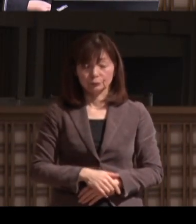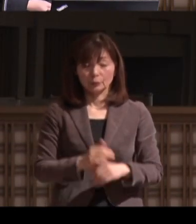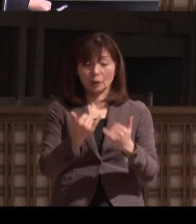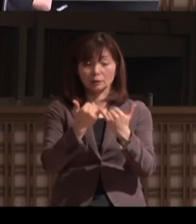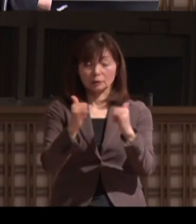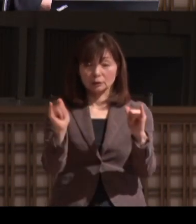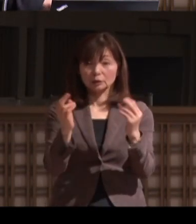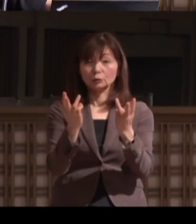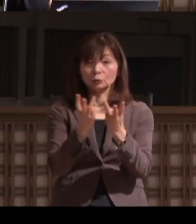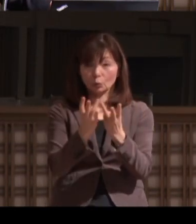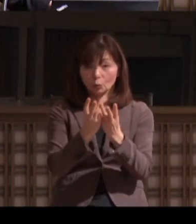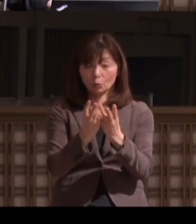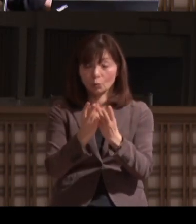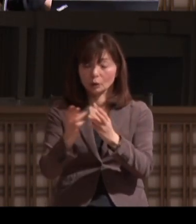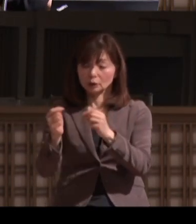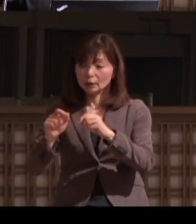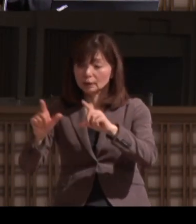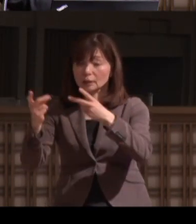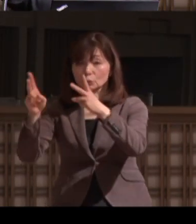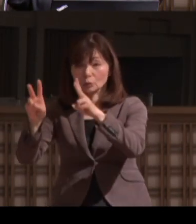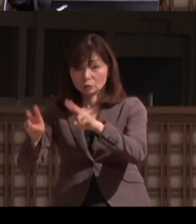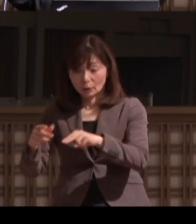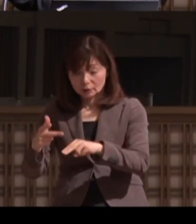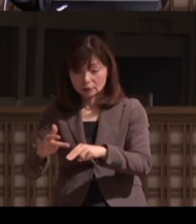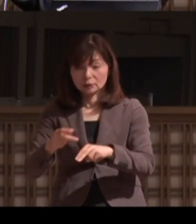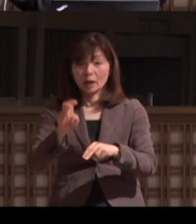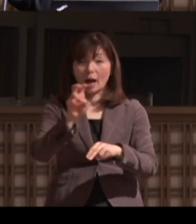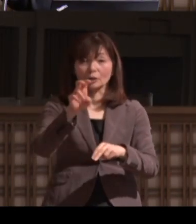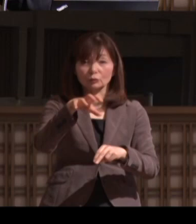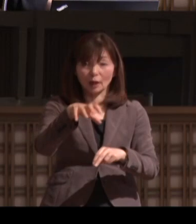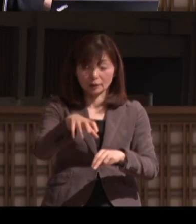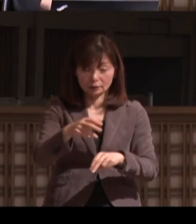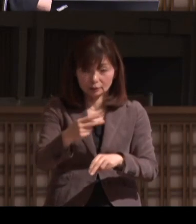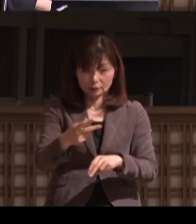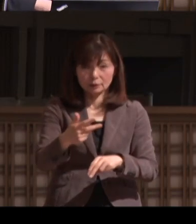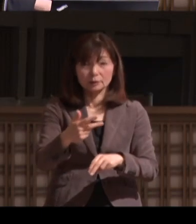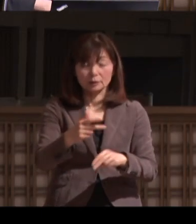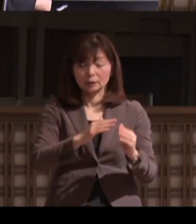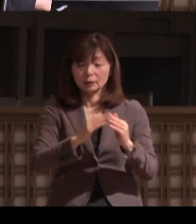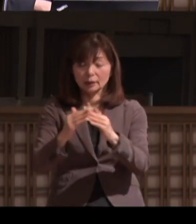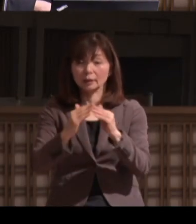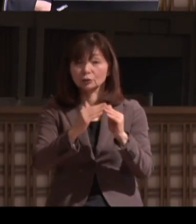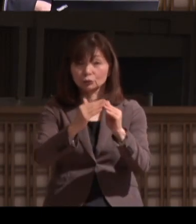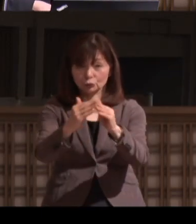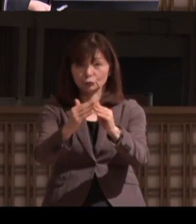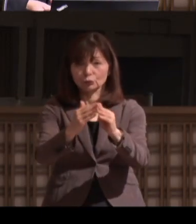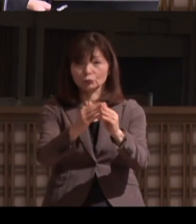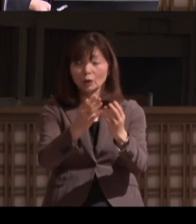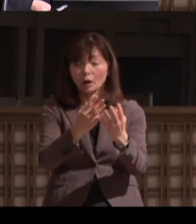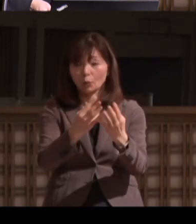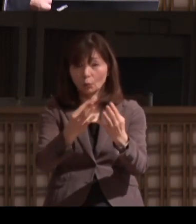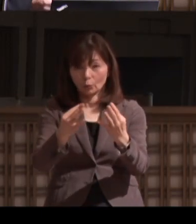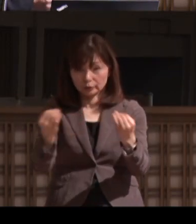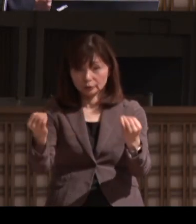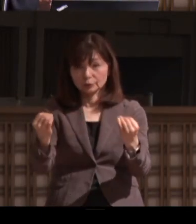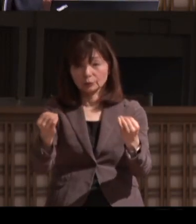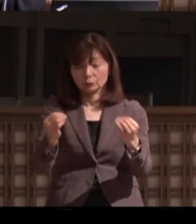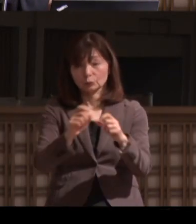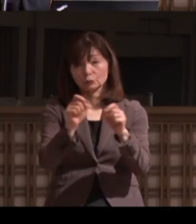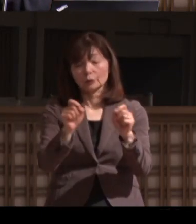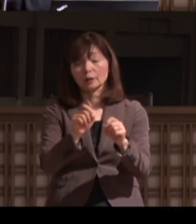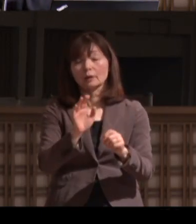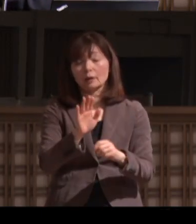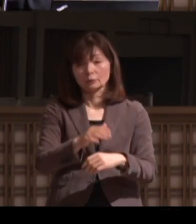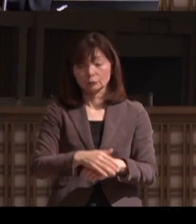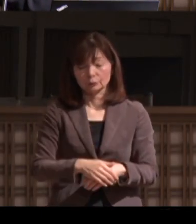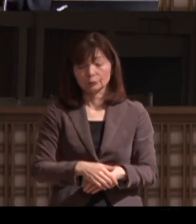はですね近隣の東広島市や初日市市にえ転出者が多いということですのでま少し